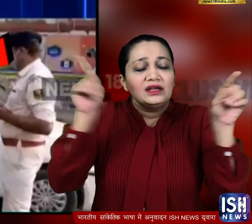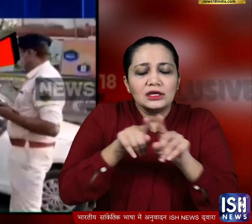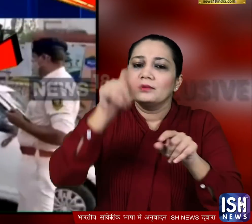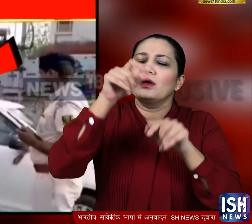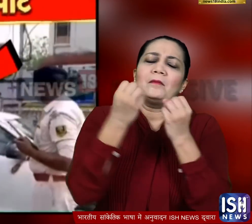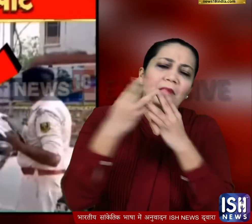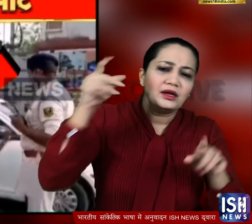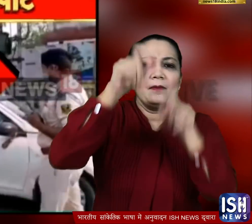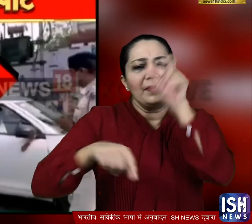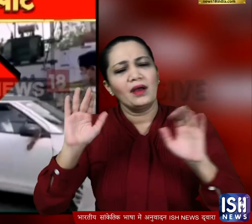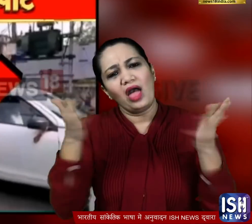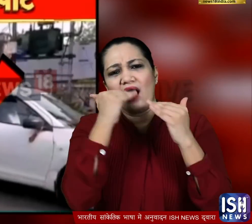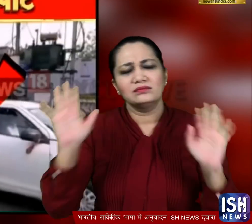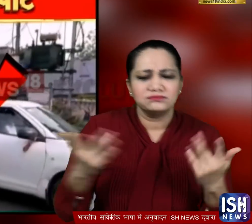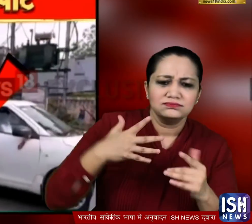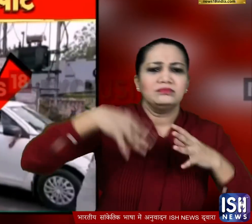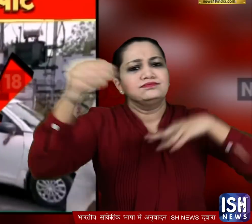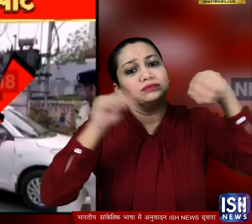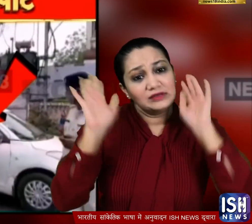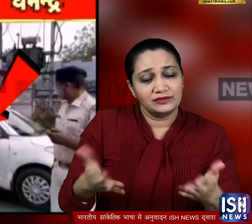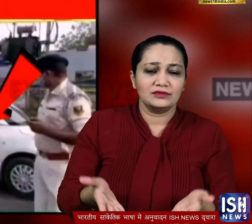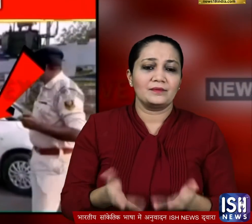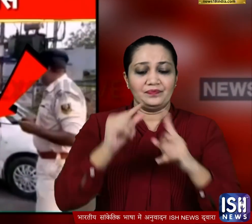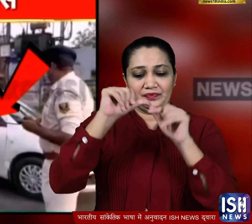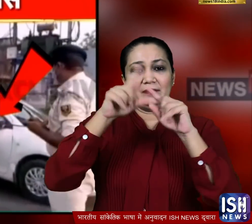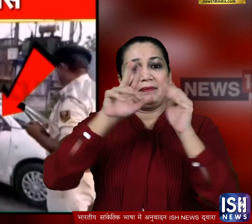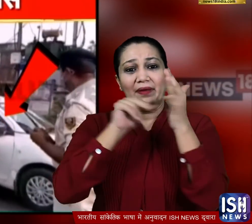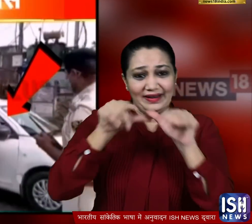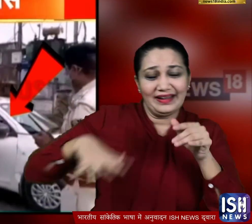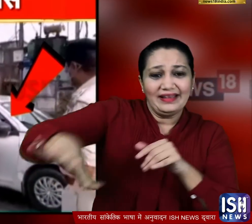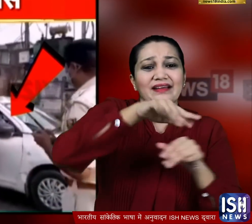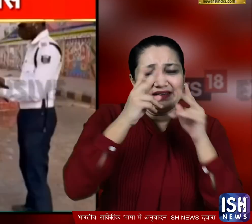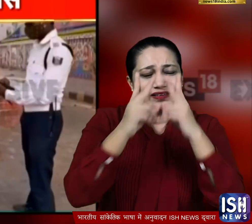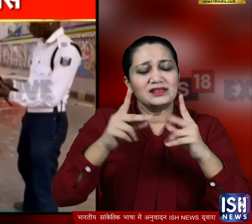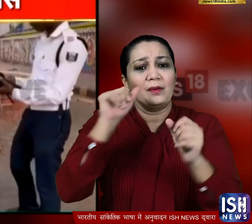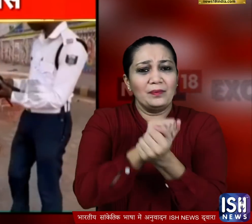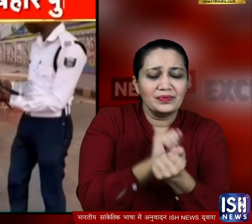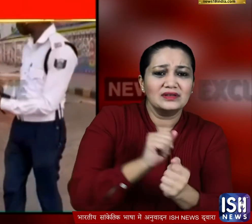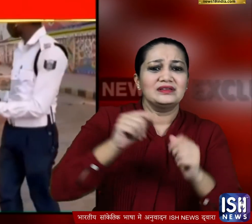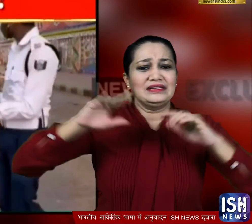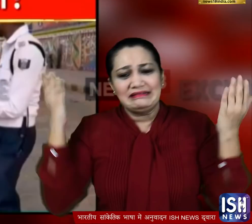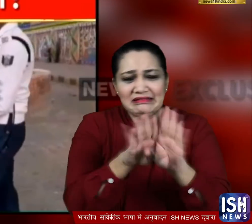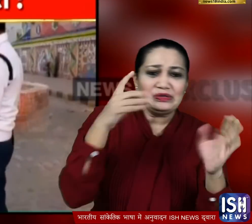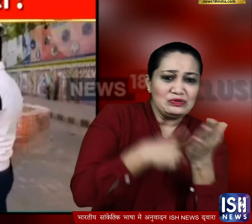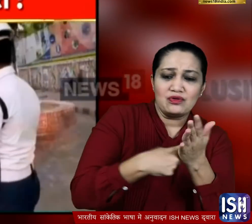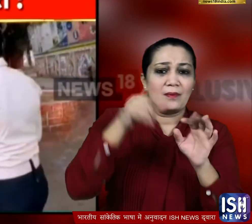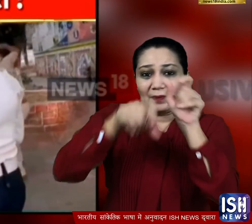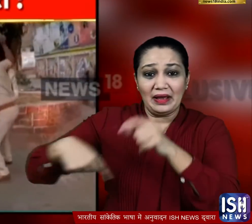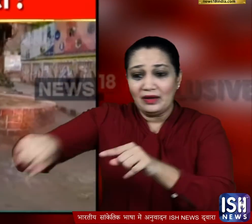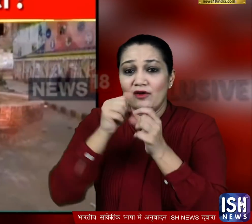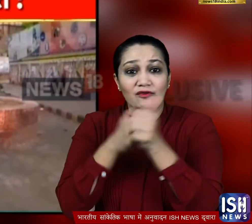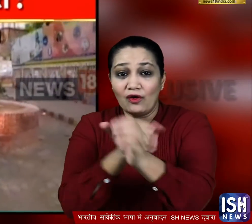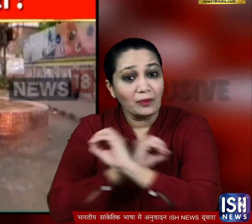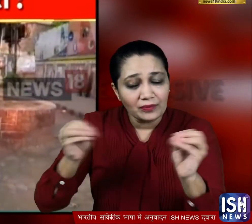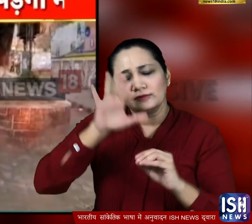इसके बावजूद कई लोग बेवजह सड़कों पर घूमते पकड़े गए। पटना से जो तस्वीरें सामने आई, उनमें कुछ पुलिस वाले लॉकडाउन का पालन नहीं करने